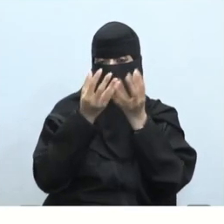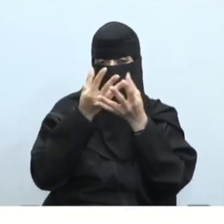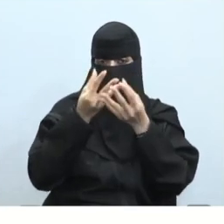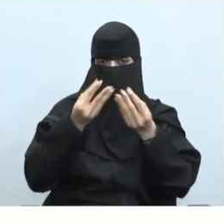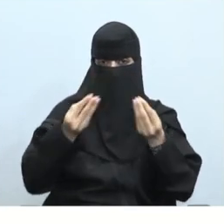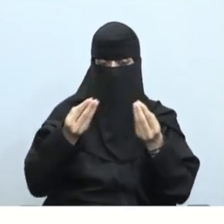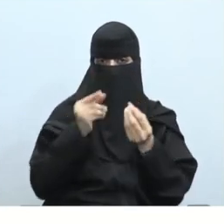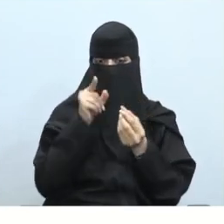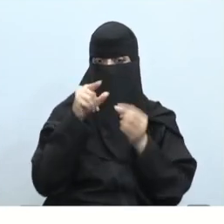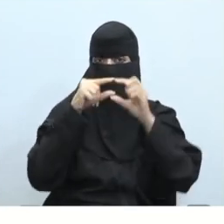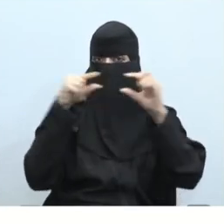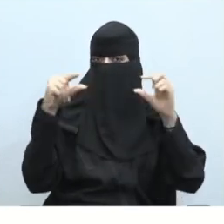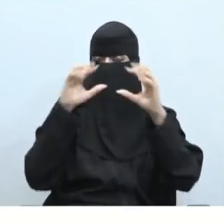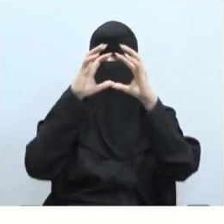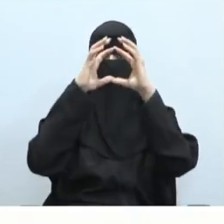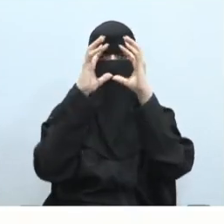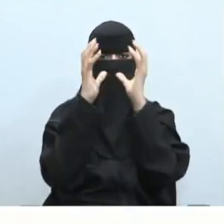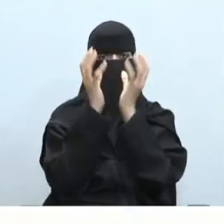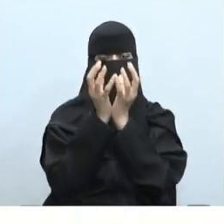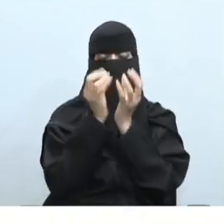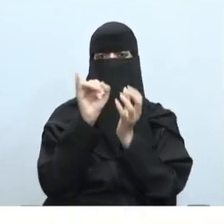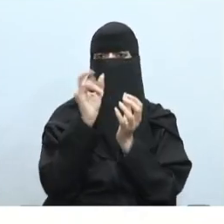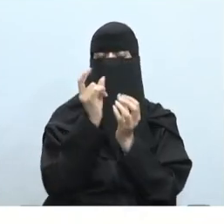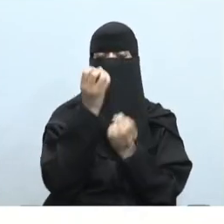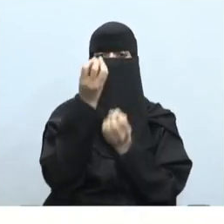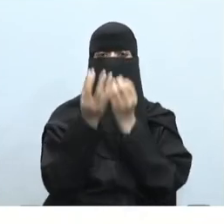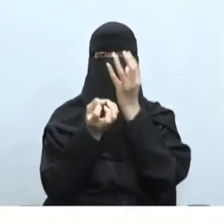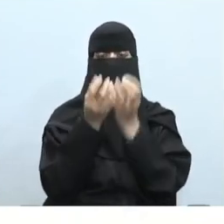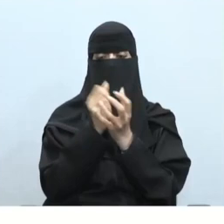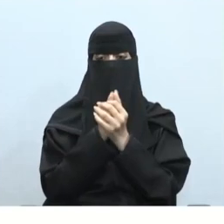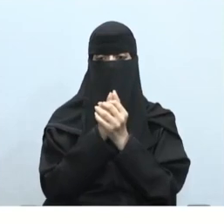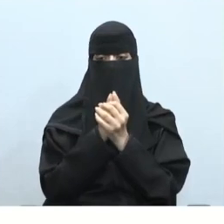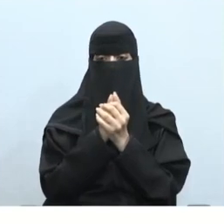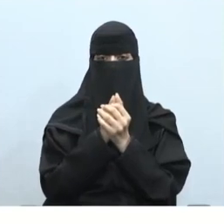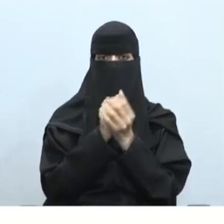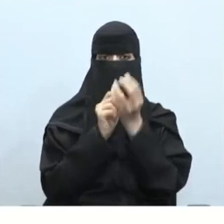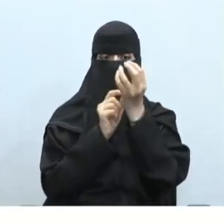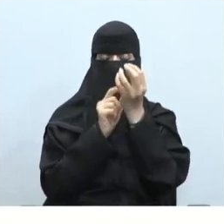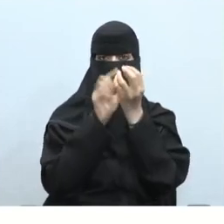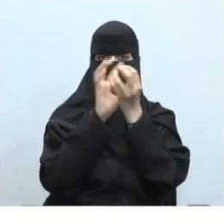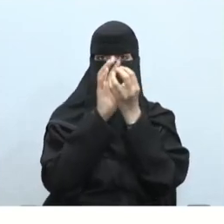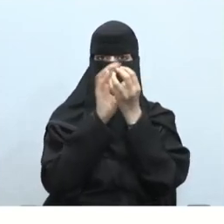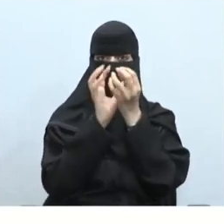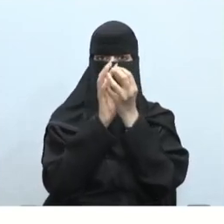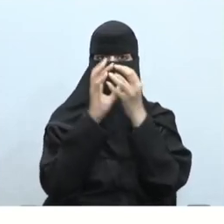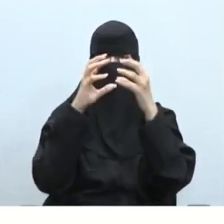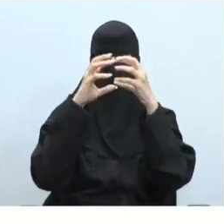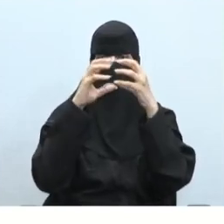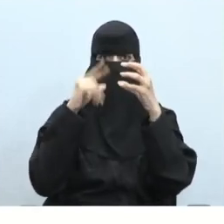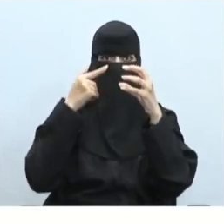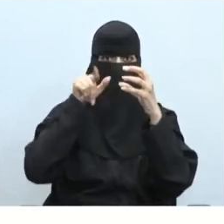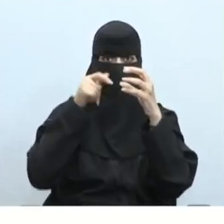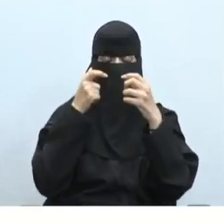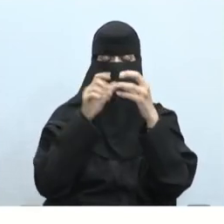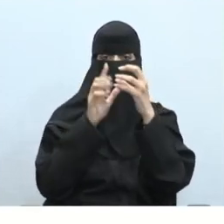اي عباره عن كتله من نار دارت حول نفسها هذه ابناء من النظريات التي